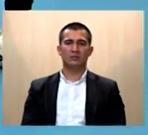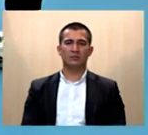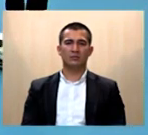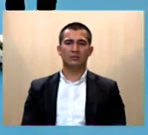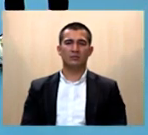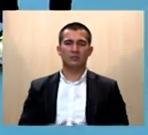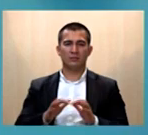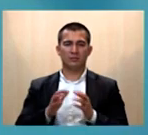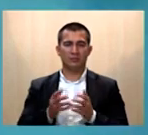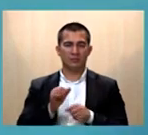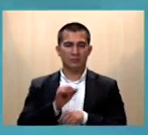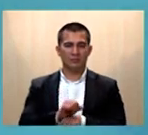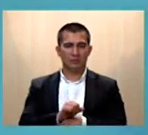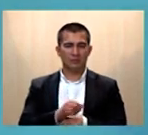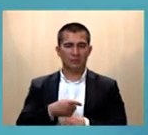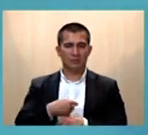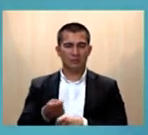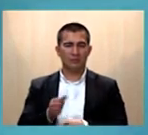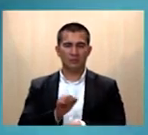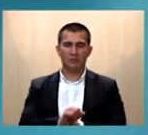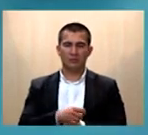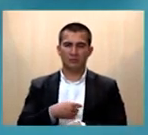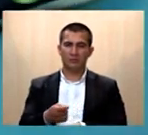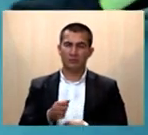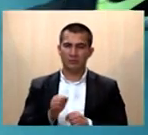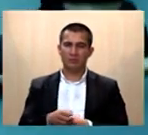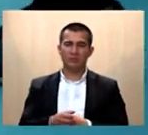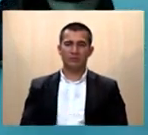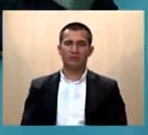To'pni to'xtatgan holatda uzatish yoki